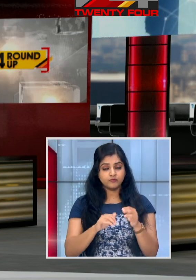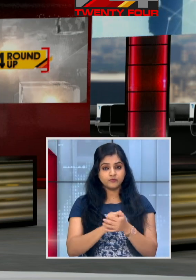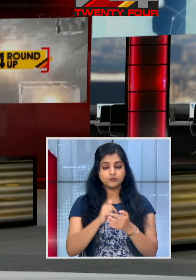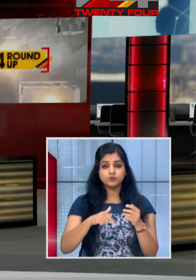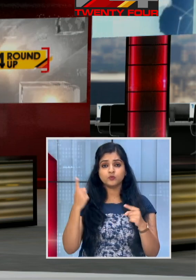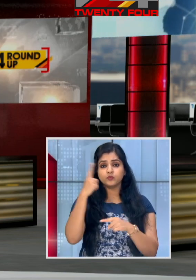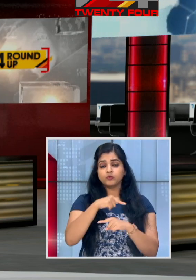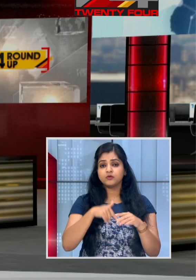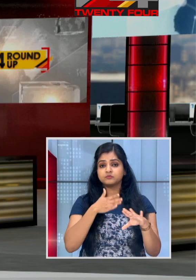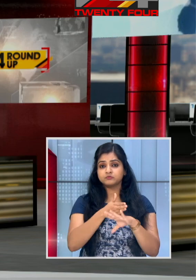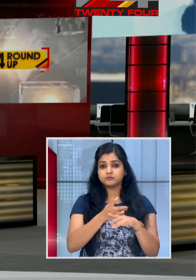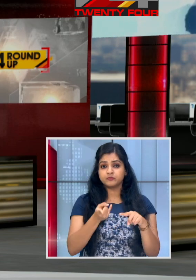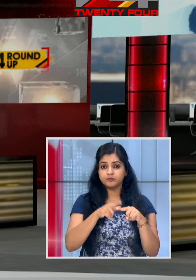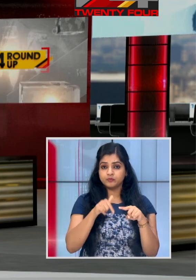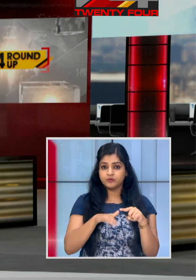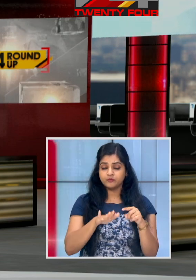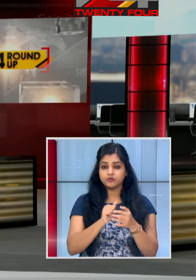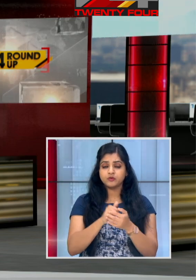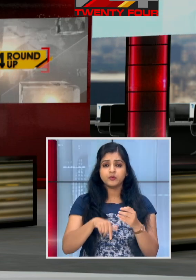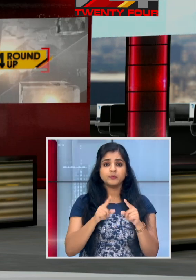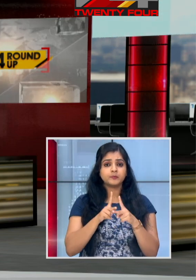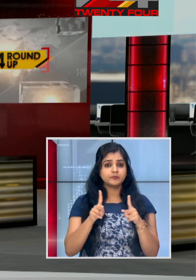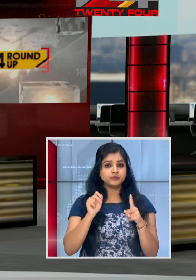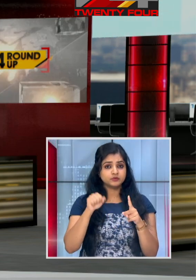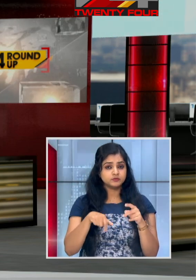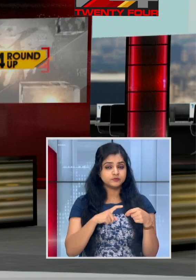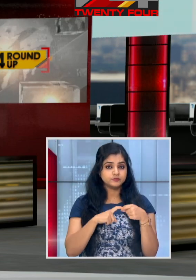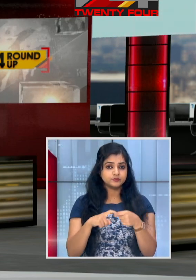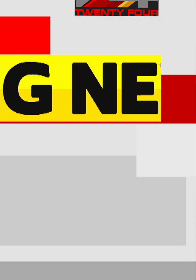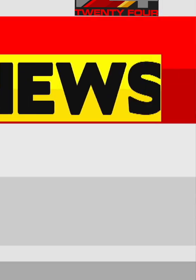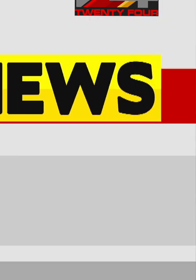അക്രമ സംഭവങ്ങൾ ഉണ്ടായിട്ടുണ്ടല്ലോ, ഇപ്പോഴവിടുത്തെ ക്രമസമാധാന നില എങ്ങനെ?